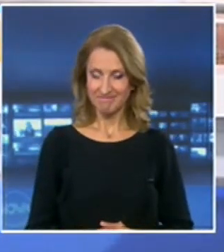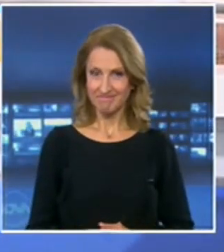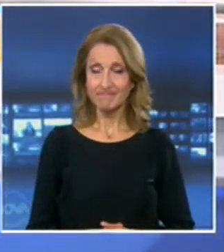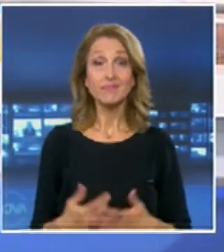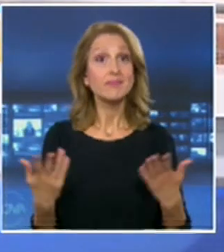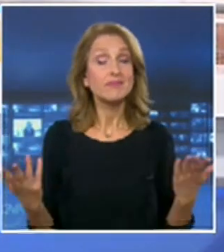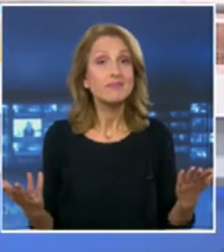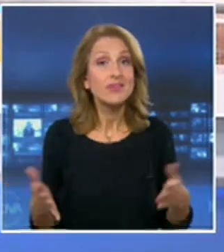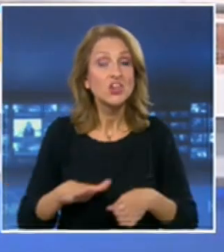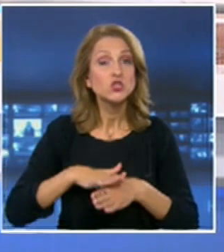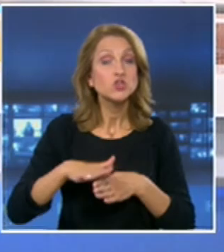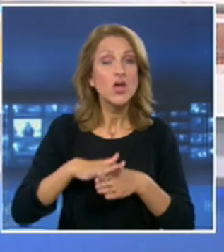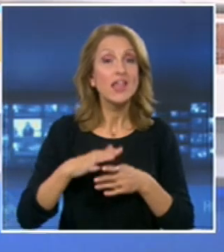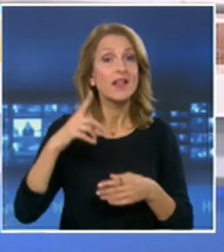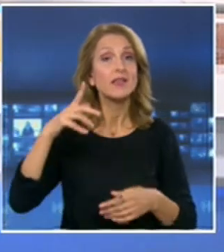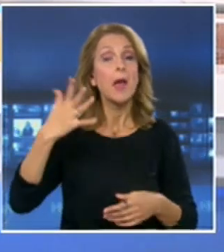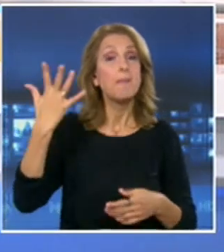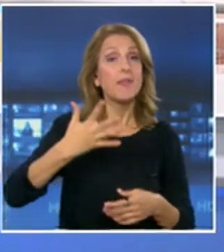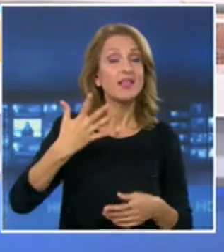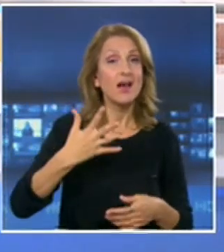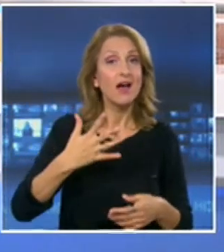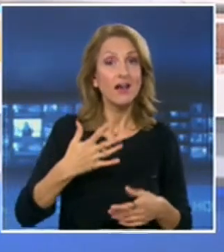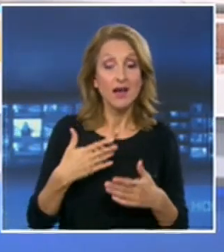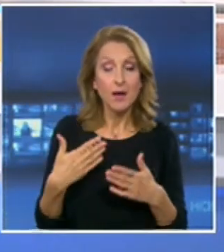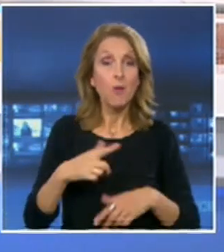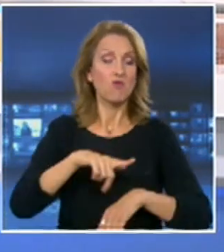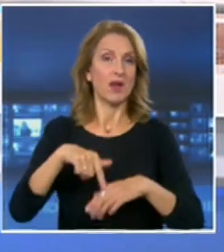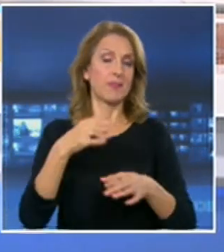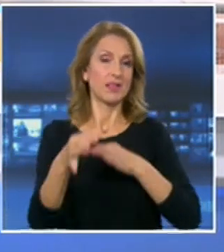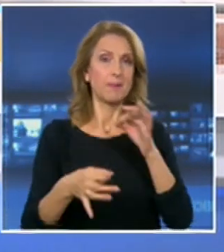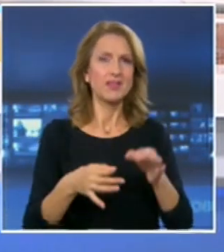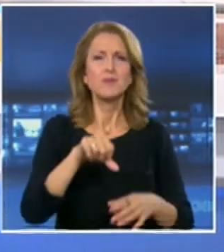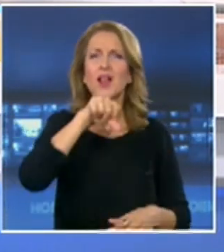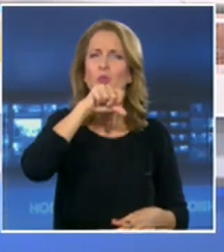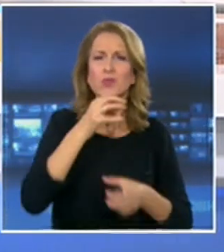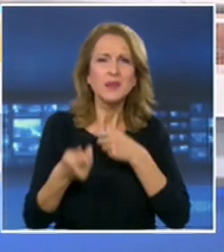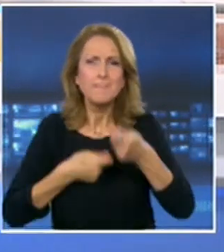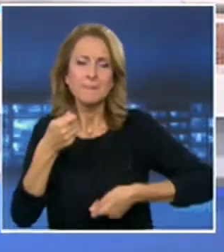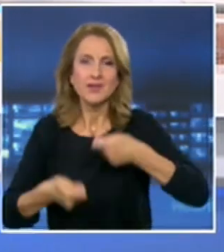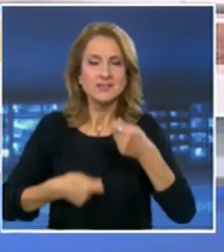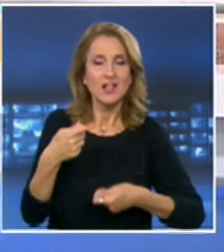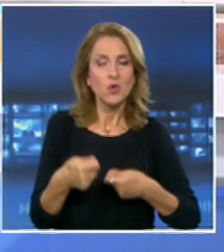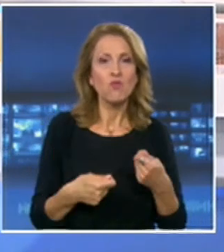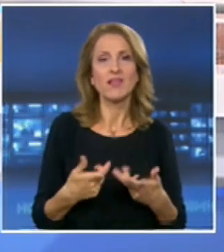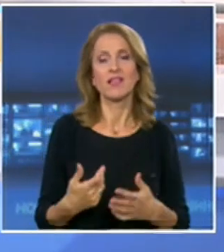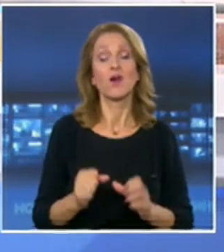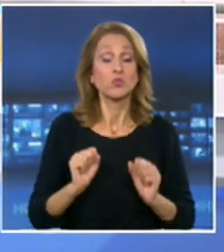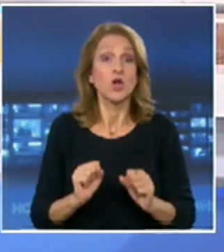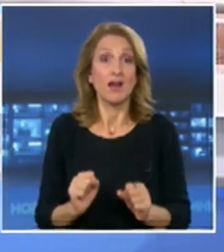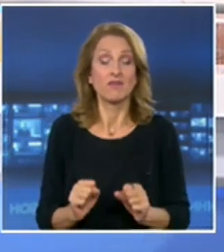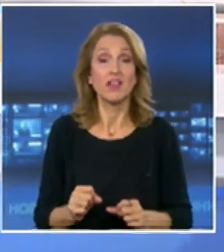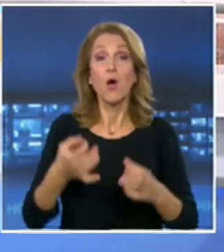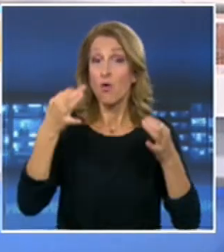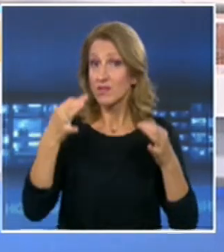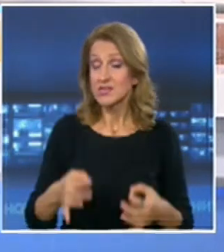Черен петък по време на пандемия. Броени часове делят любителите на пазаруването до едно от най-очакваните шопинг събития.